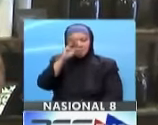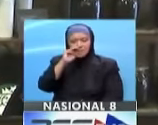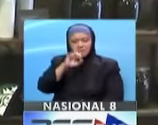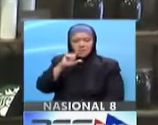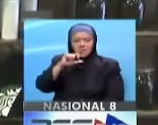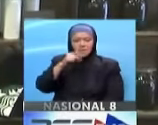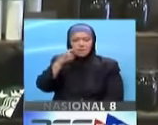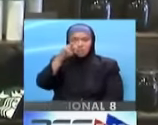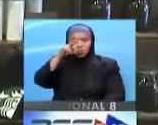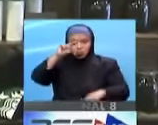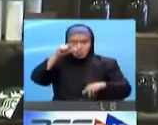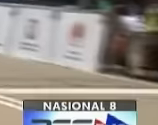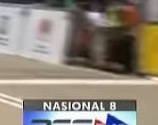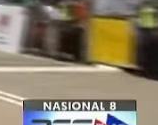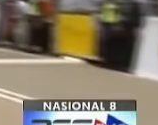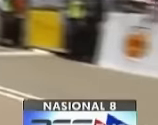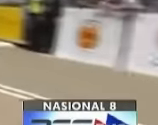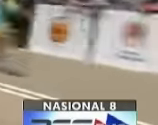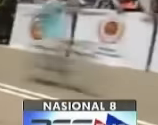khususnya pelancong asing.